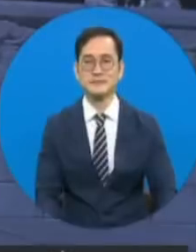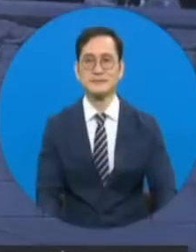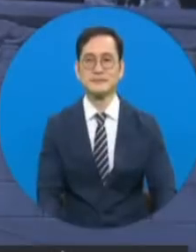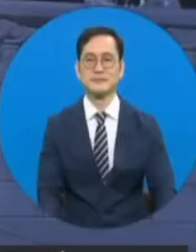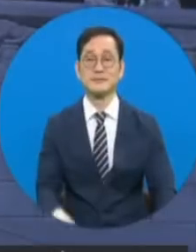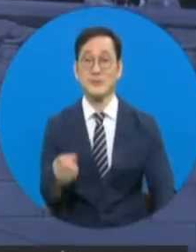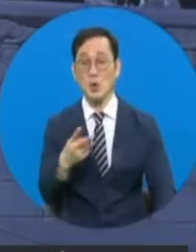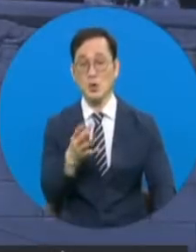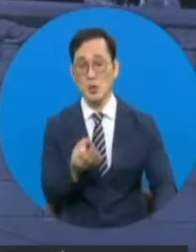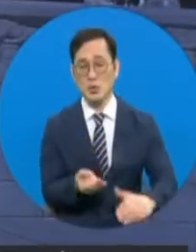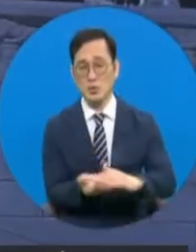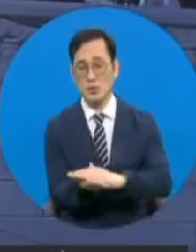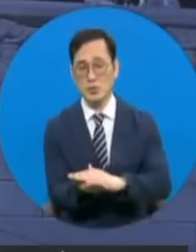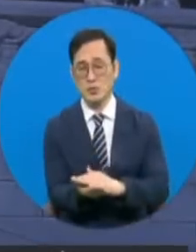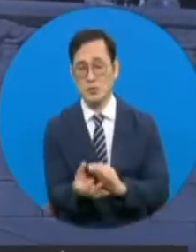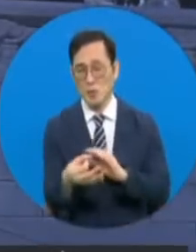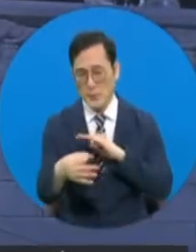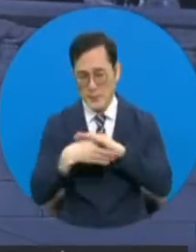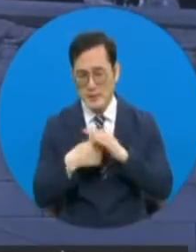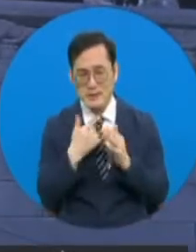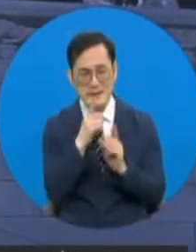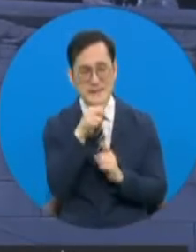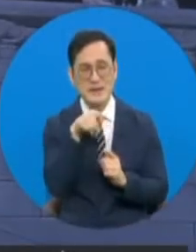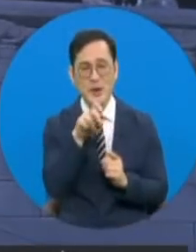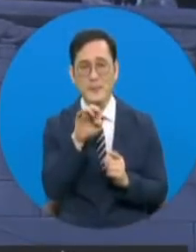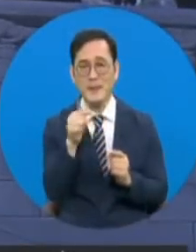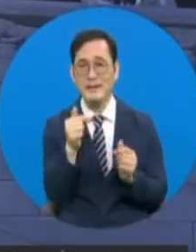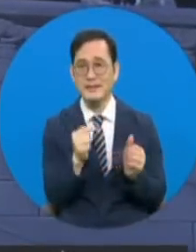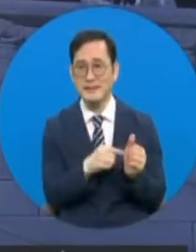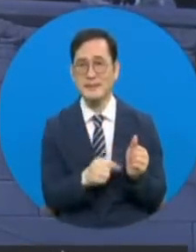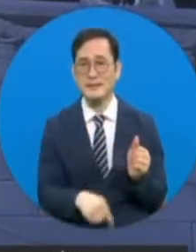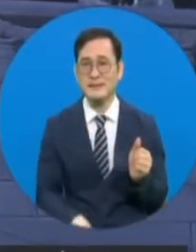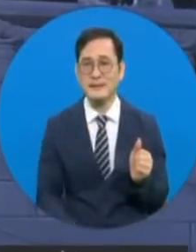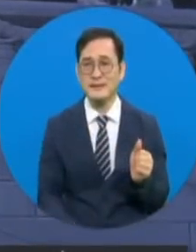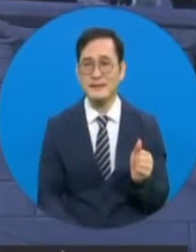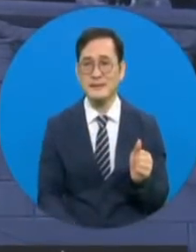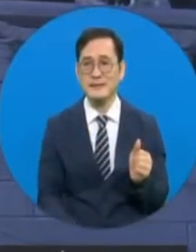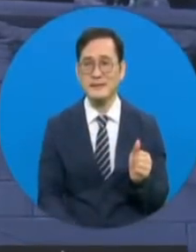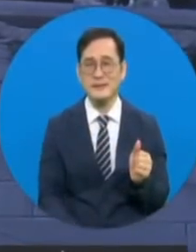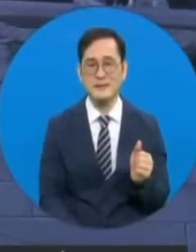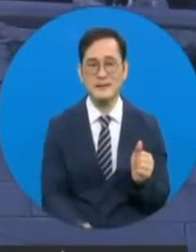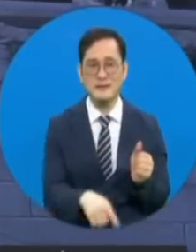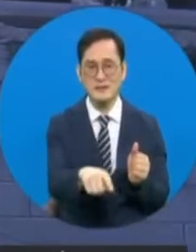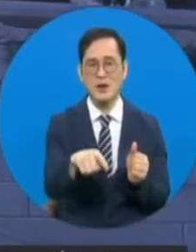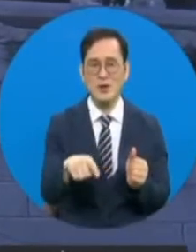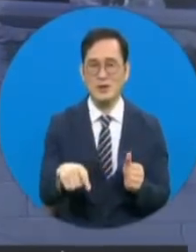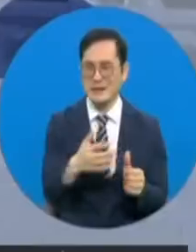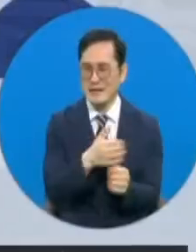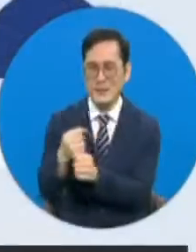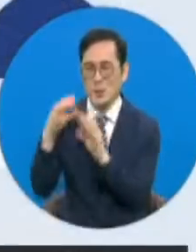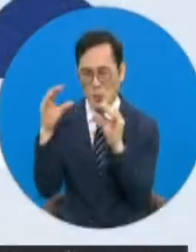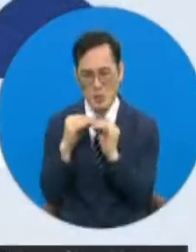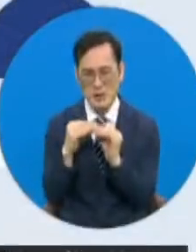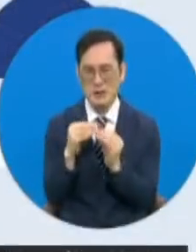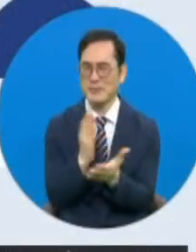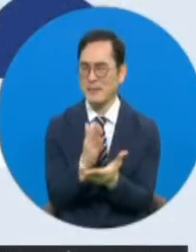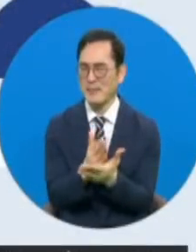의원이 동료 의원들에게 체포 동의한 표기할 때 부결표를 호소하는 서안을 발송했다는 보도가 나왔습니다